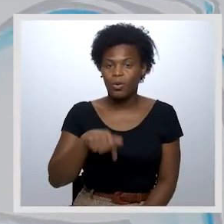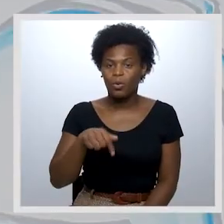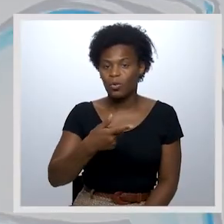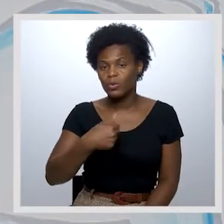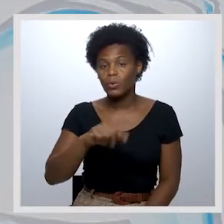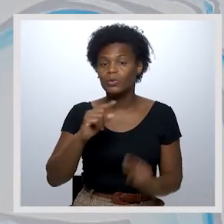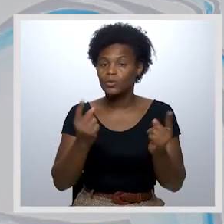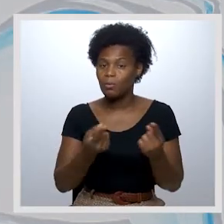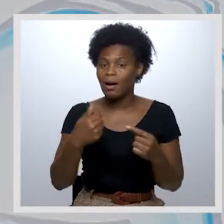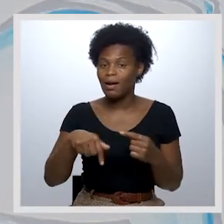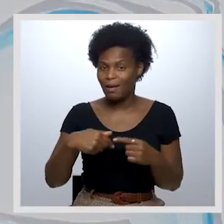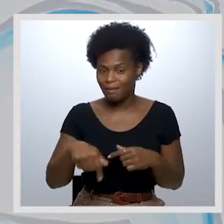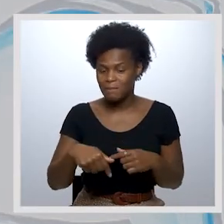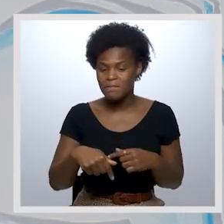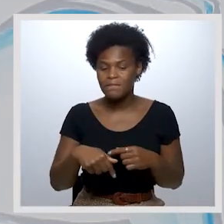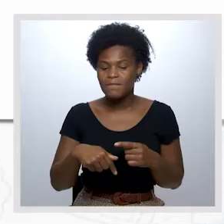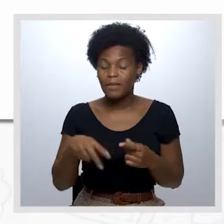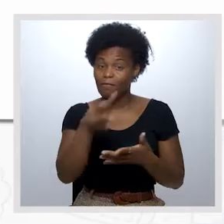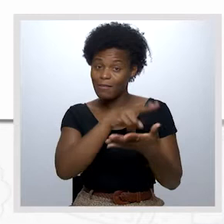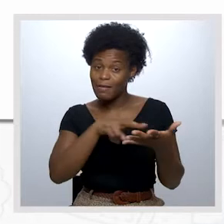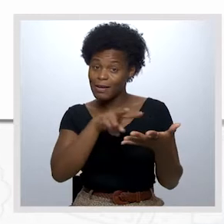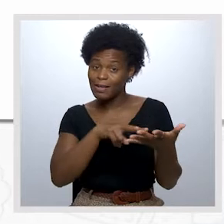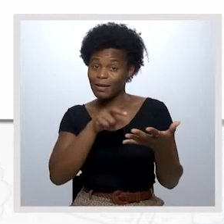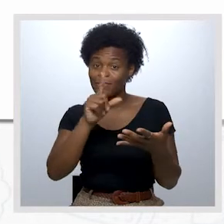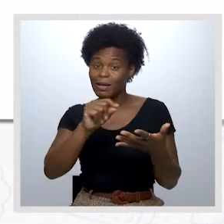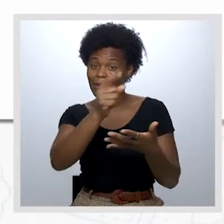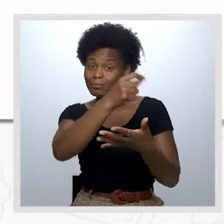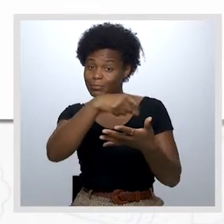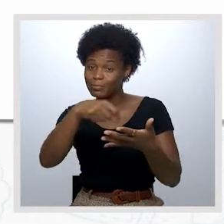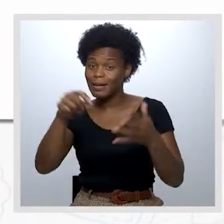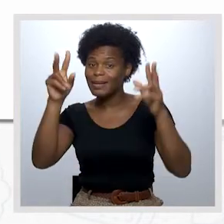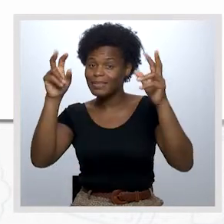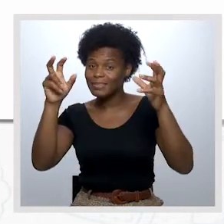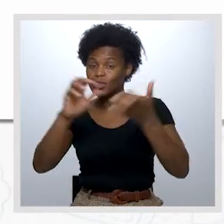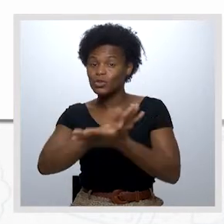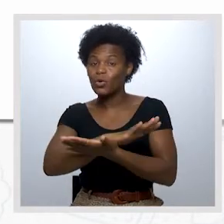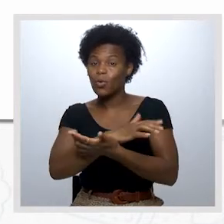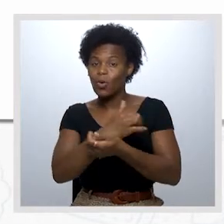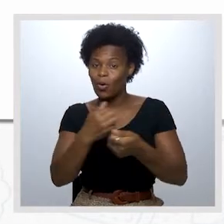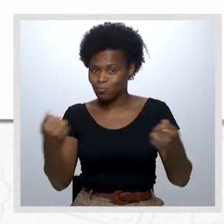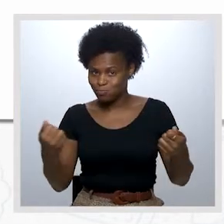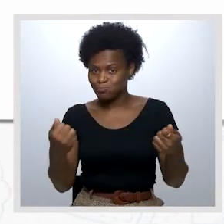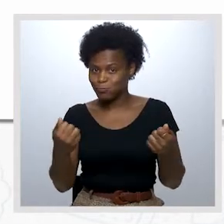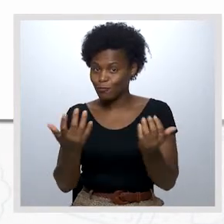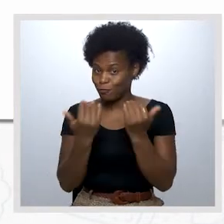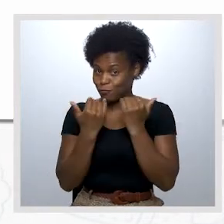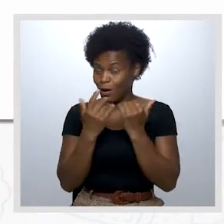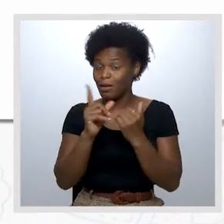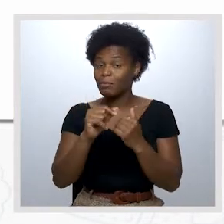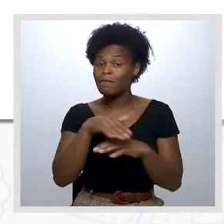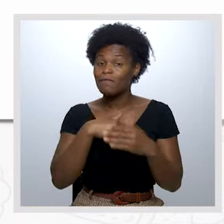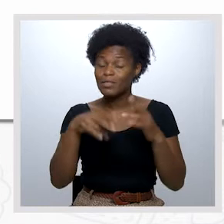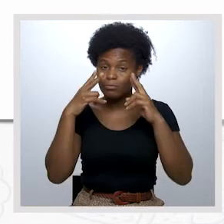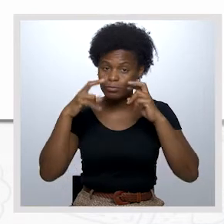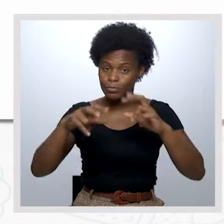Aujourd'hui, comme sommaire, nous allons lire et rédiger des titres de presse. Et pour faire cela, nous allons